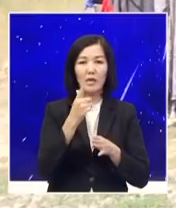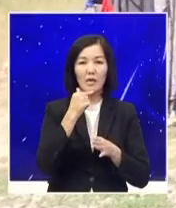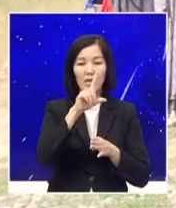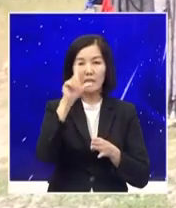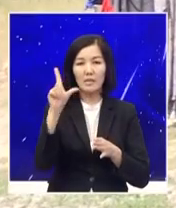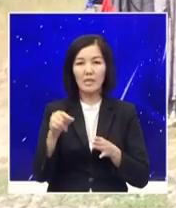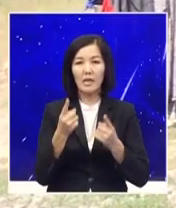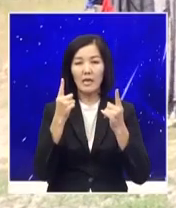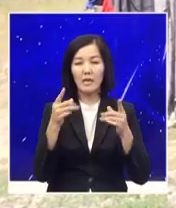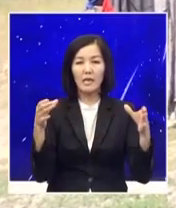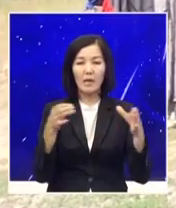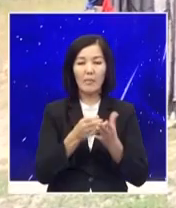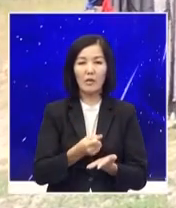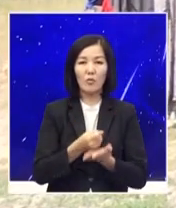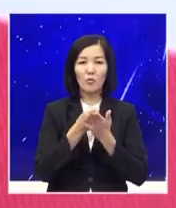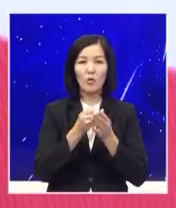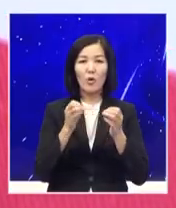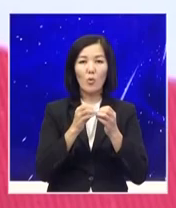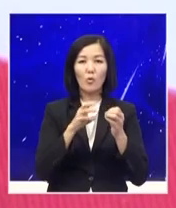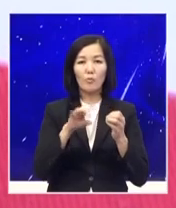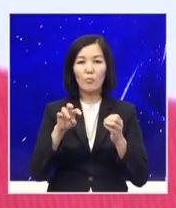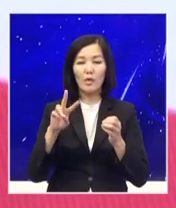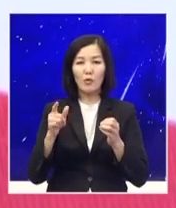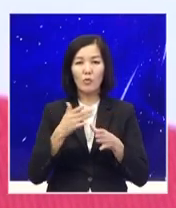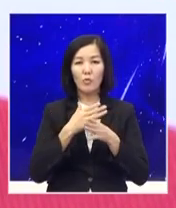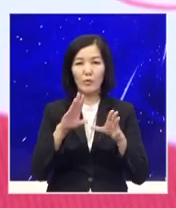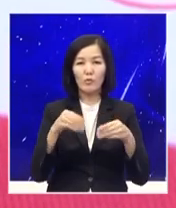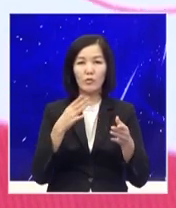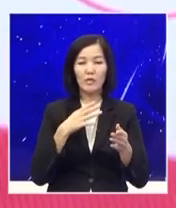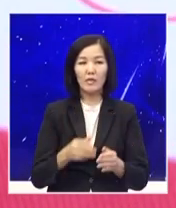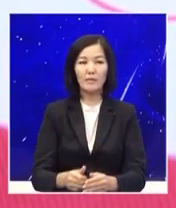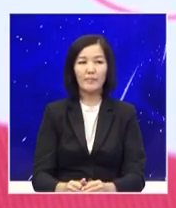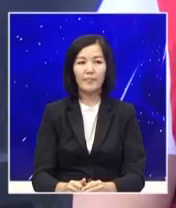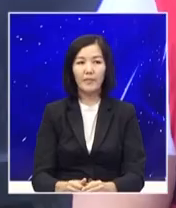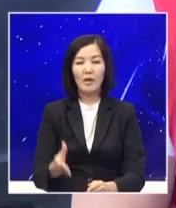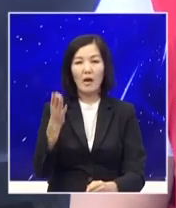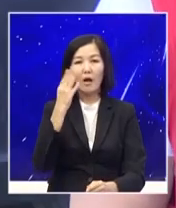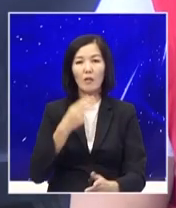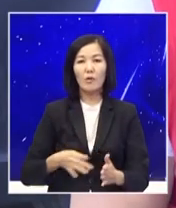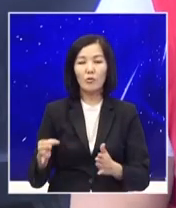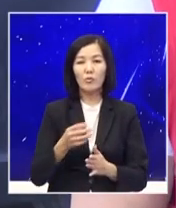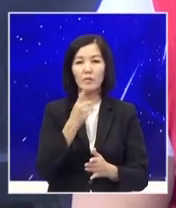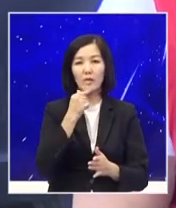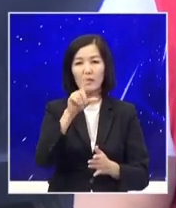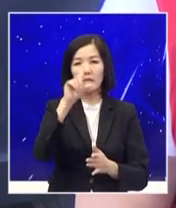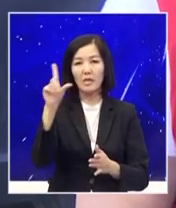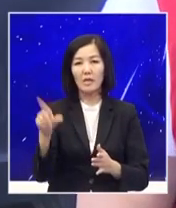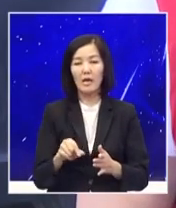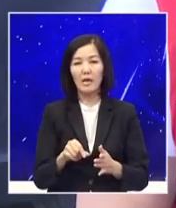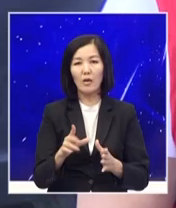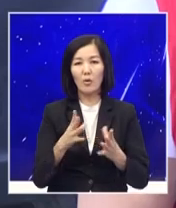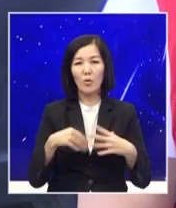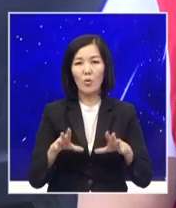бірі компаниялардың қолдауымен 10 миллион теңгеге көмек көрсеткен. На Алматы облысының Қызылай қоғамы март айынан бастап, осы